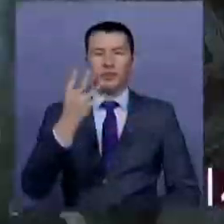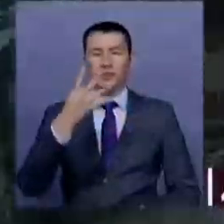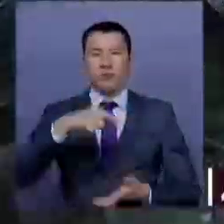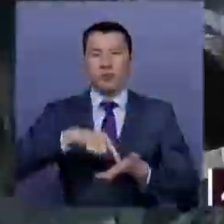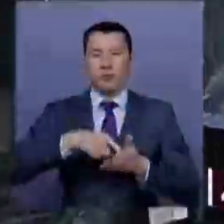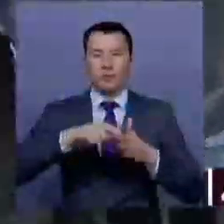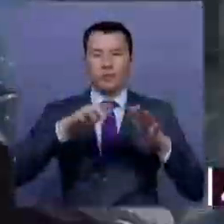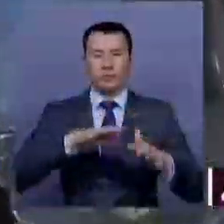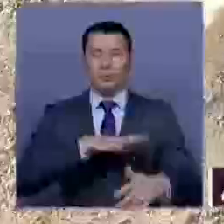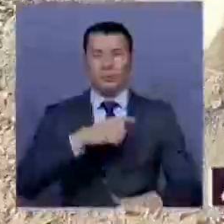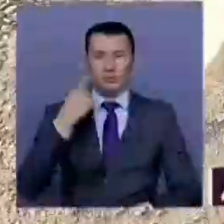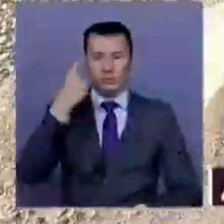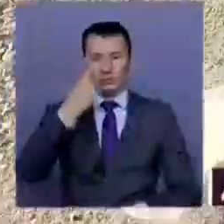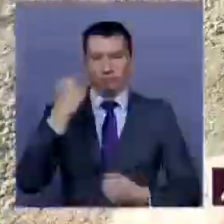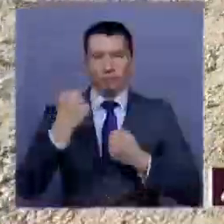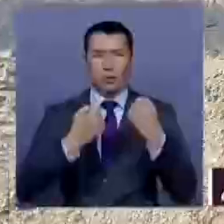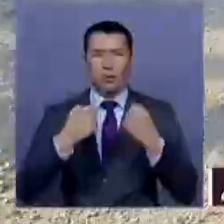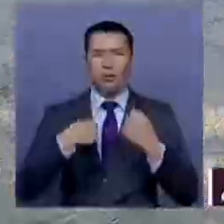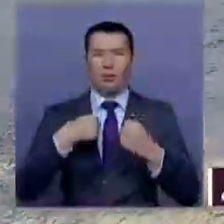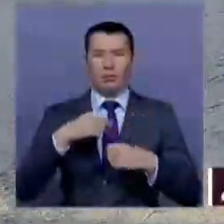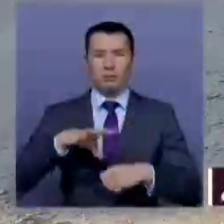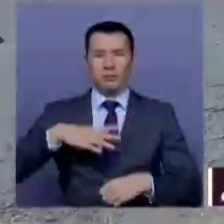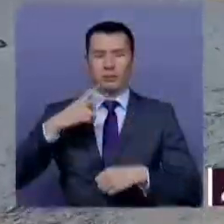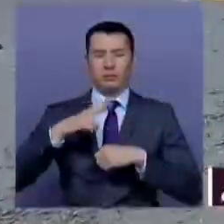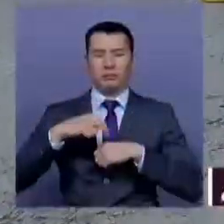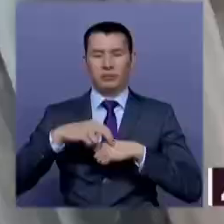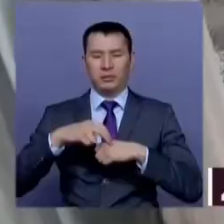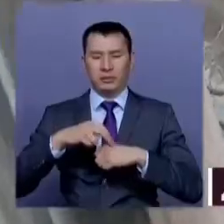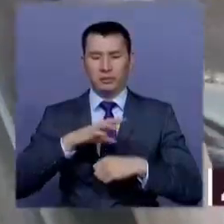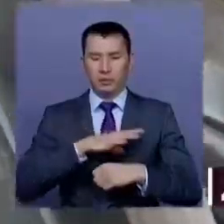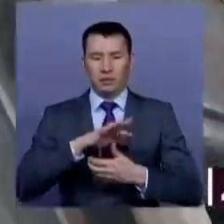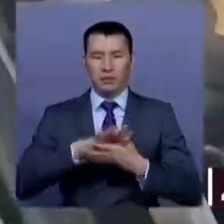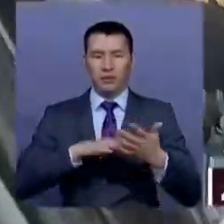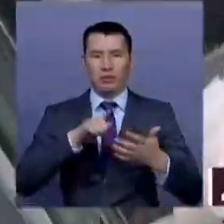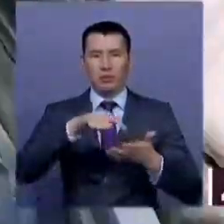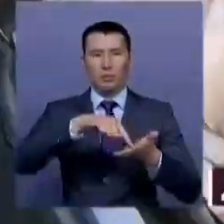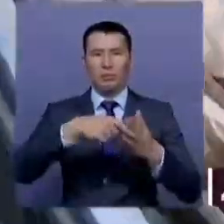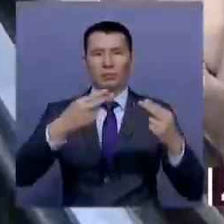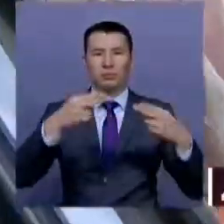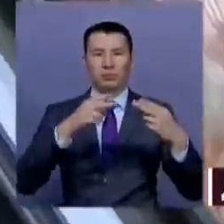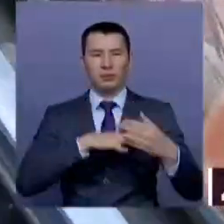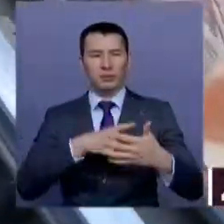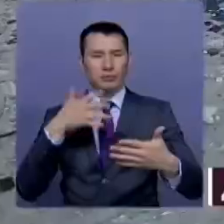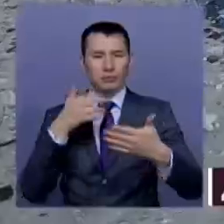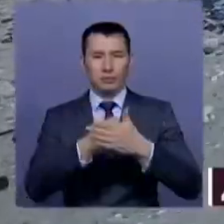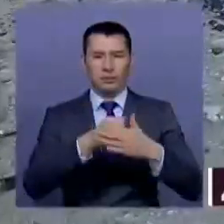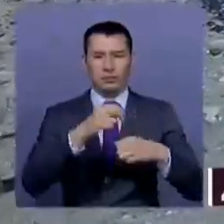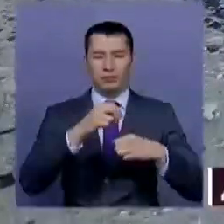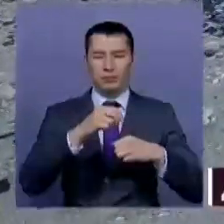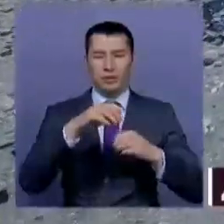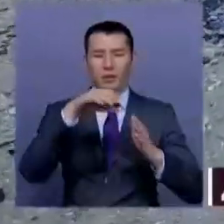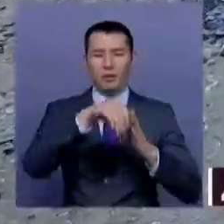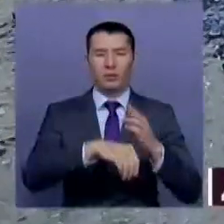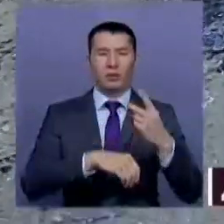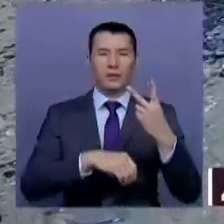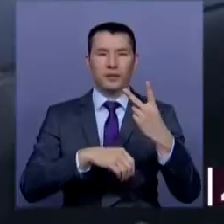Тогда пьяный водитель, который ранее работал в правоохранительных органах, наехал на ограждение и влетел в патрульную машину. В салоне находились